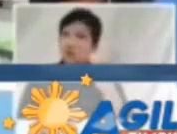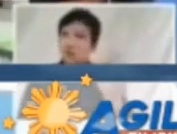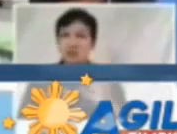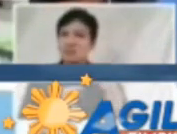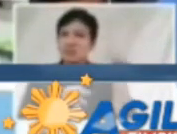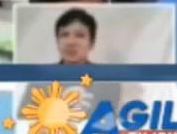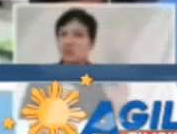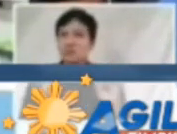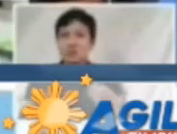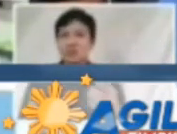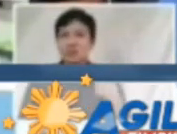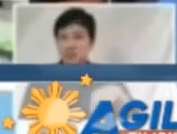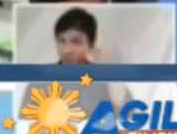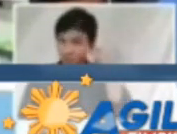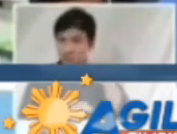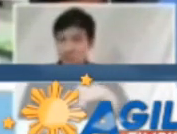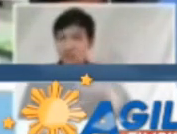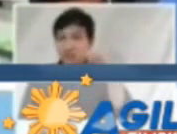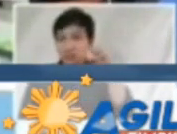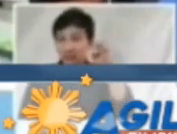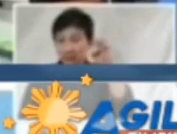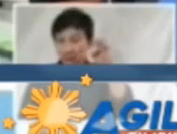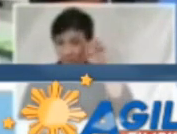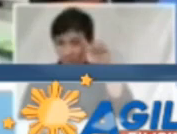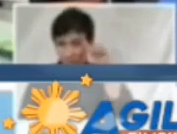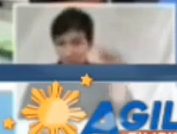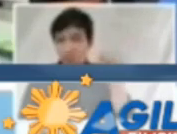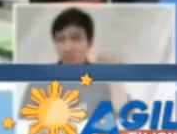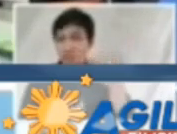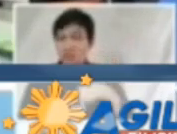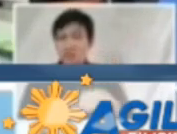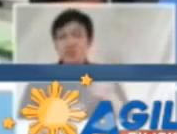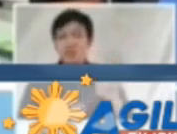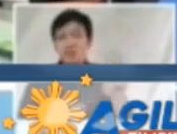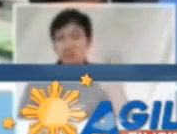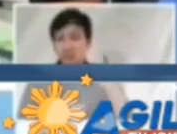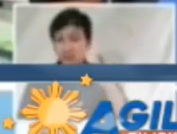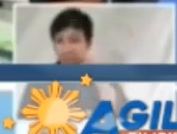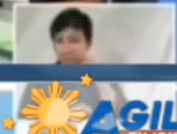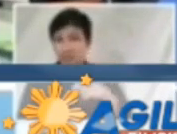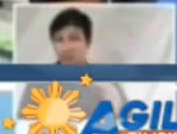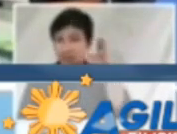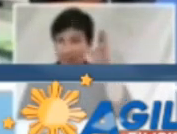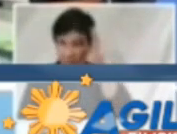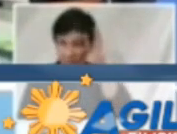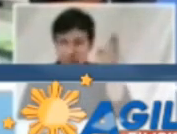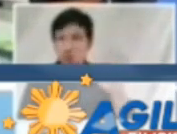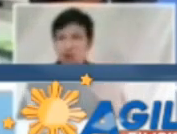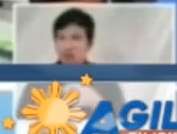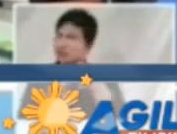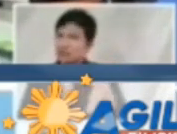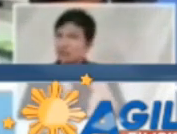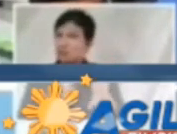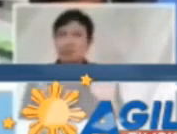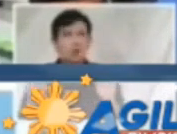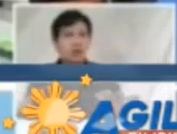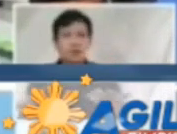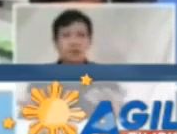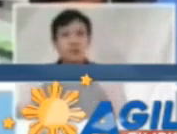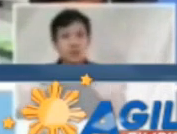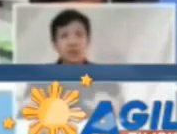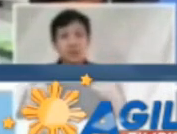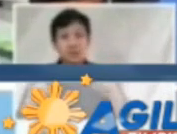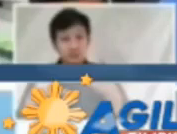sa Batas sa Bayanihan Act, maliwanag din po doon sa Guidelines, Joint Memorandum Circular, at maliwanag din po doon